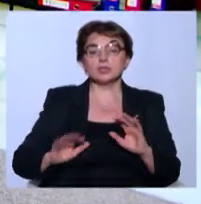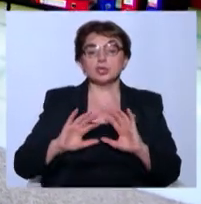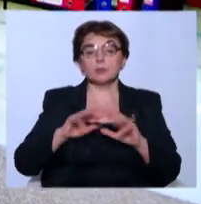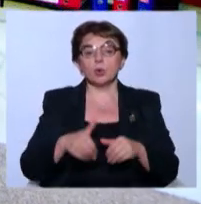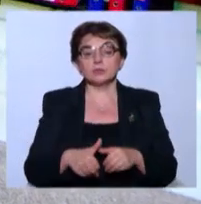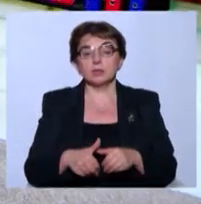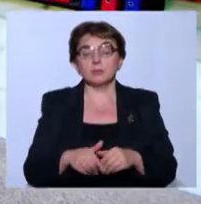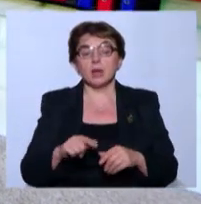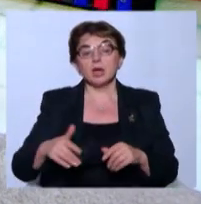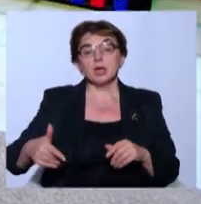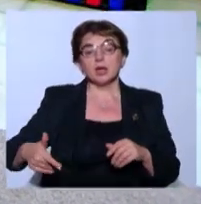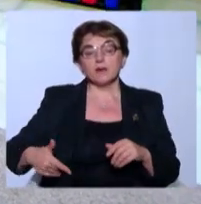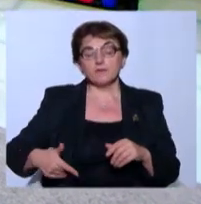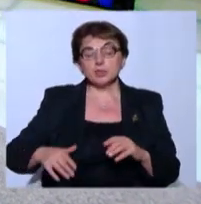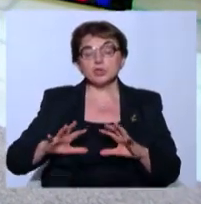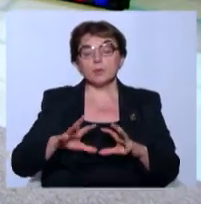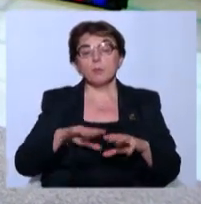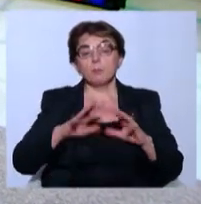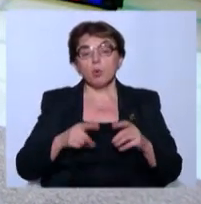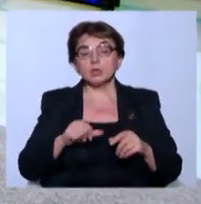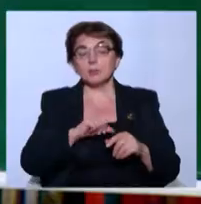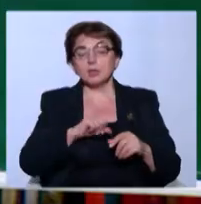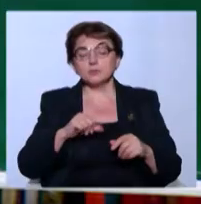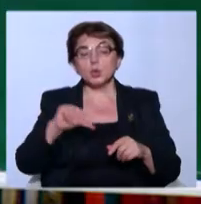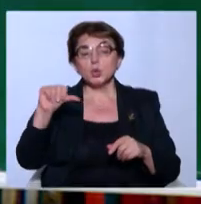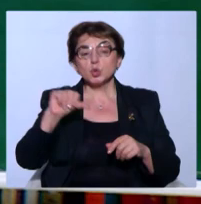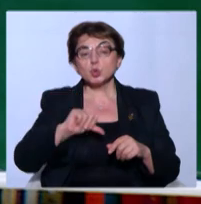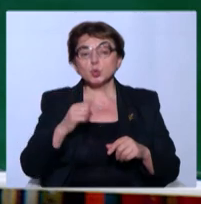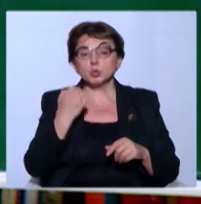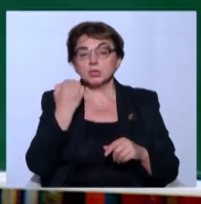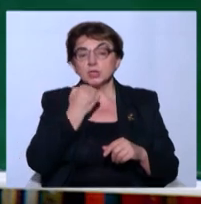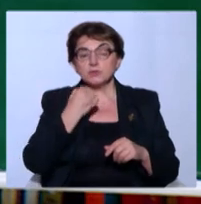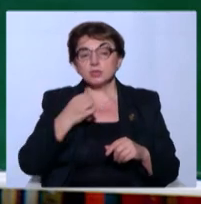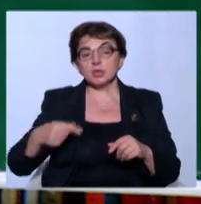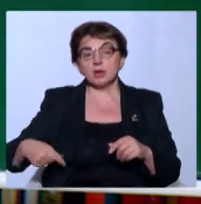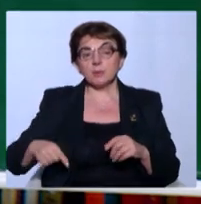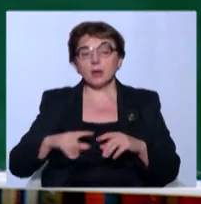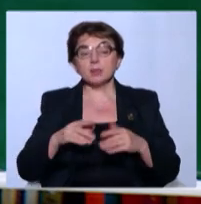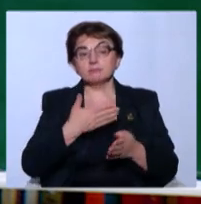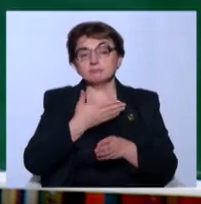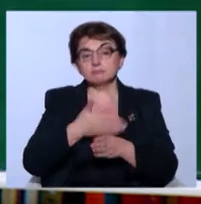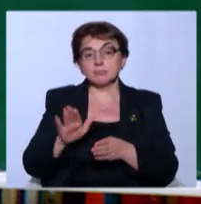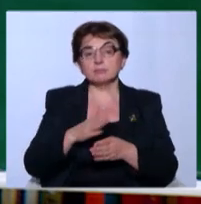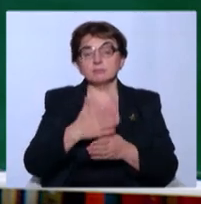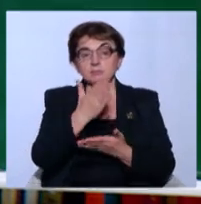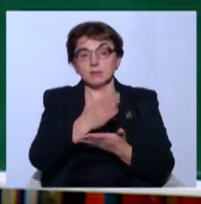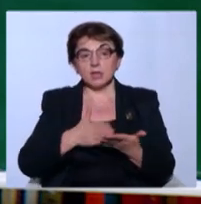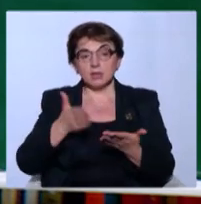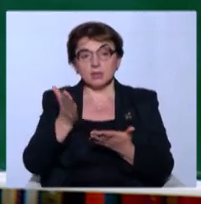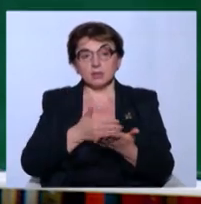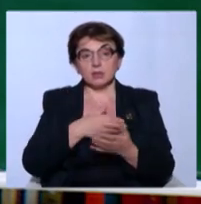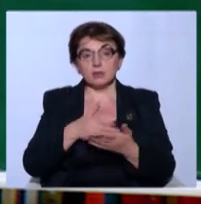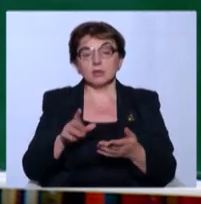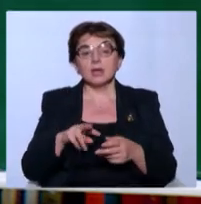ხდება ნაწლავებიდან შეწოვილი მავნე ნივთიერებების გაუნებელყოფება, ამას გაუნებლება,